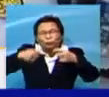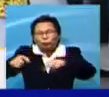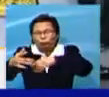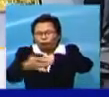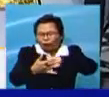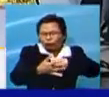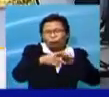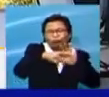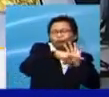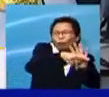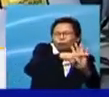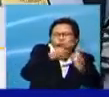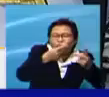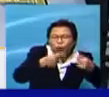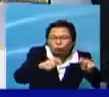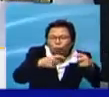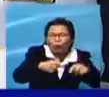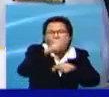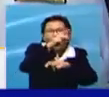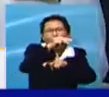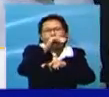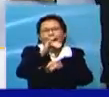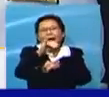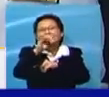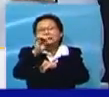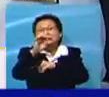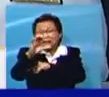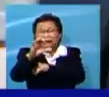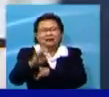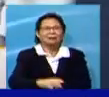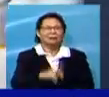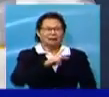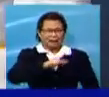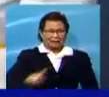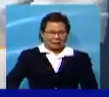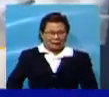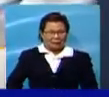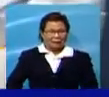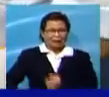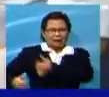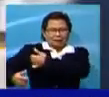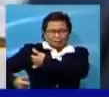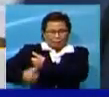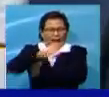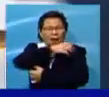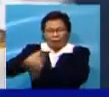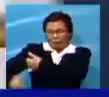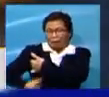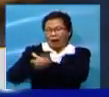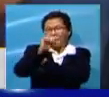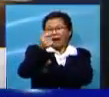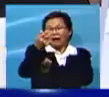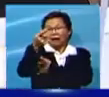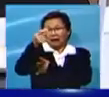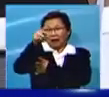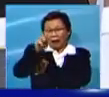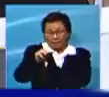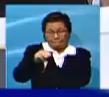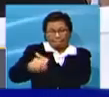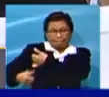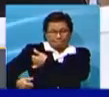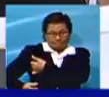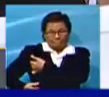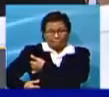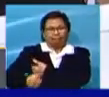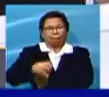Teknologi yang dipamerkan di MIEC. Mengiringi baginda, Panglima Angkatan Tentera ATM, Jeneral Tan Sri Raja Muhammad